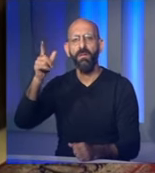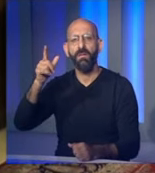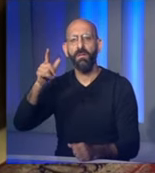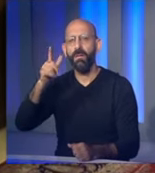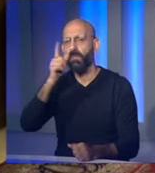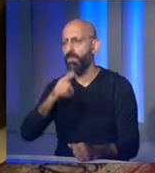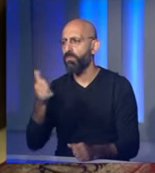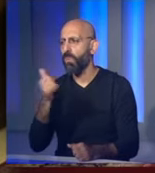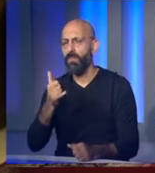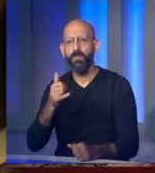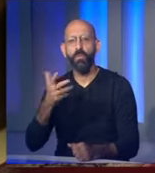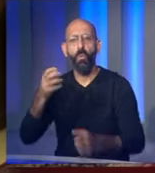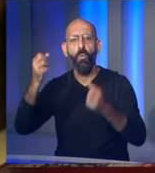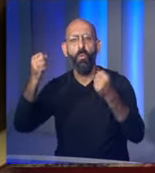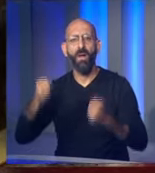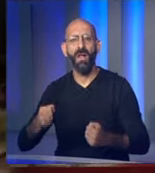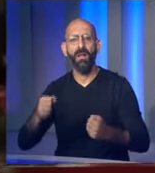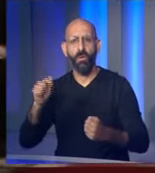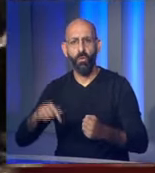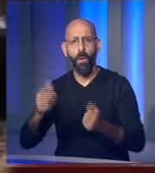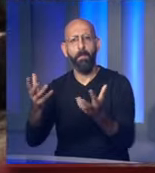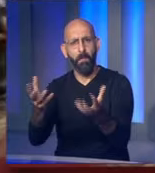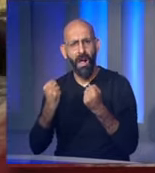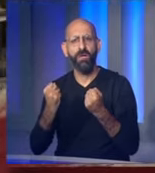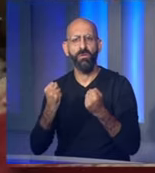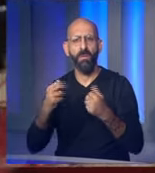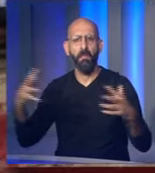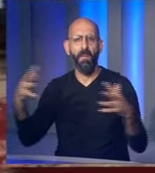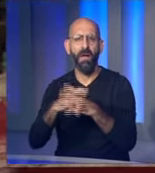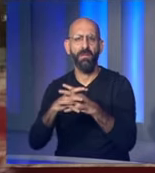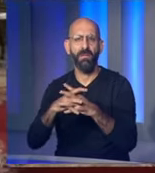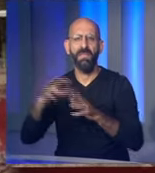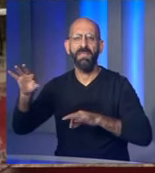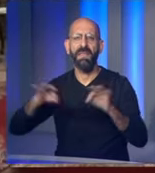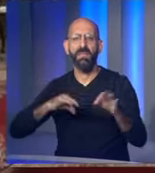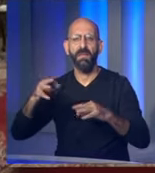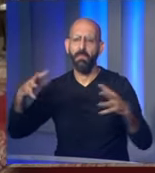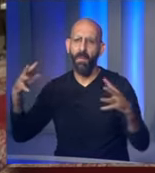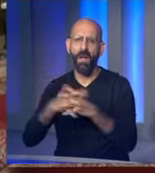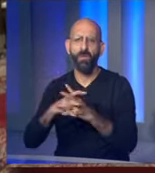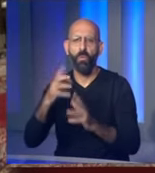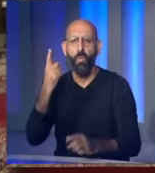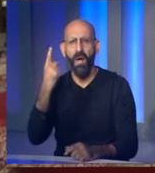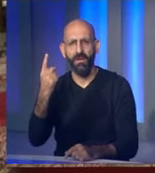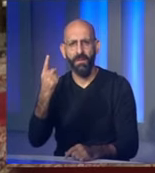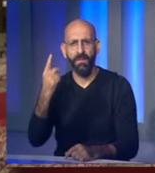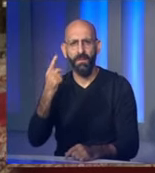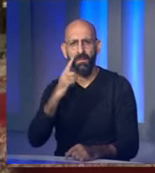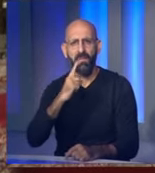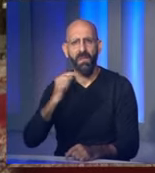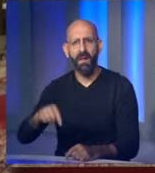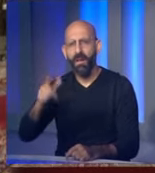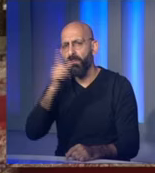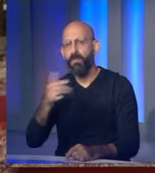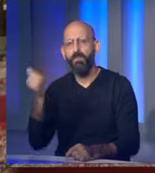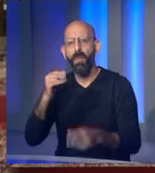الشيخ الدكتور سامي ابي المنى ان الوطن يحتاج اليوم الى مقاومه سياسيه ووطنيه جامعه مظلتها الدوله واهدافها تعزيز عناصر قوه لبنان